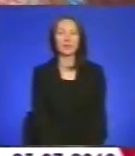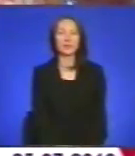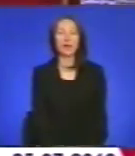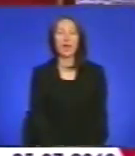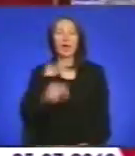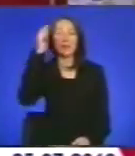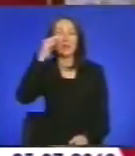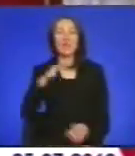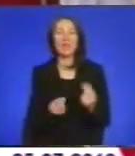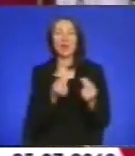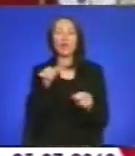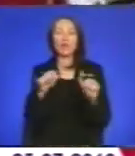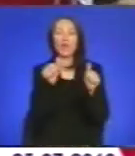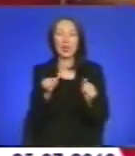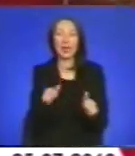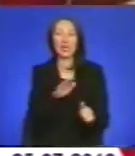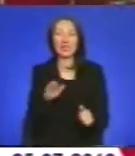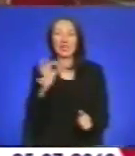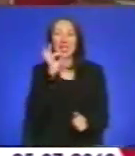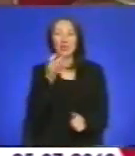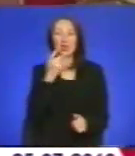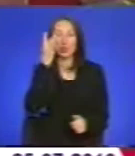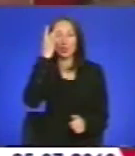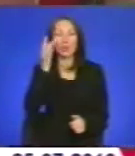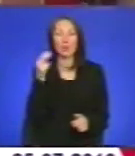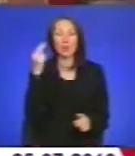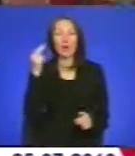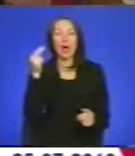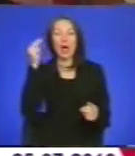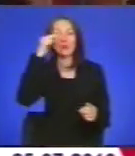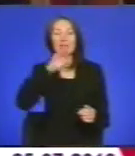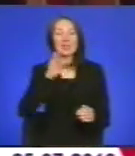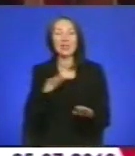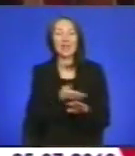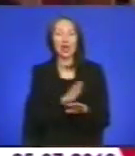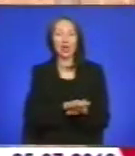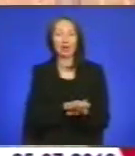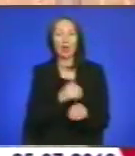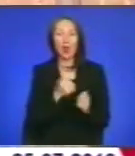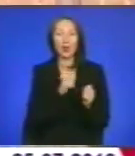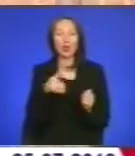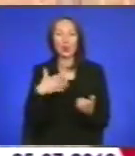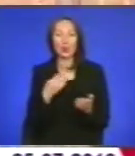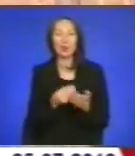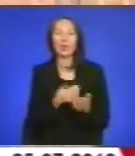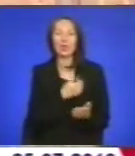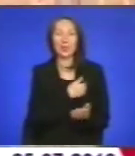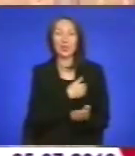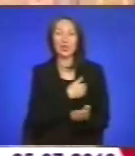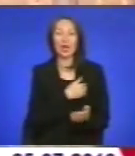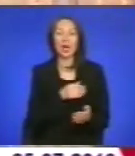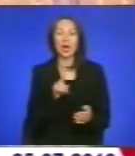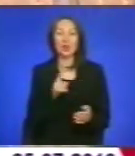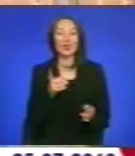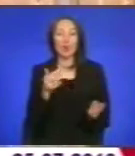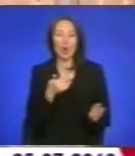навчання в ігровому форматі. Діти кажуть, що влітку вчитися неважко. У кожного своя мотивація. Мені чомусь хочеться тут вчитися